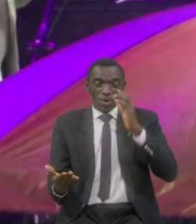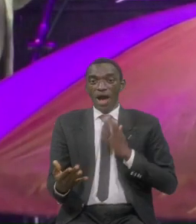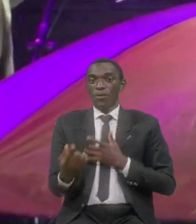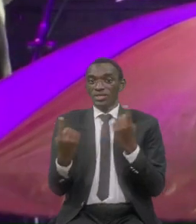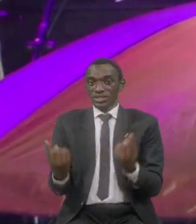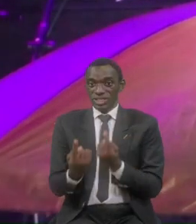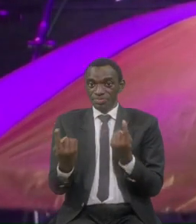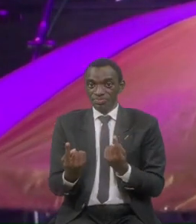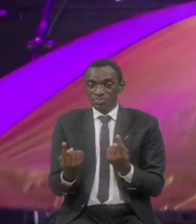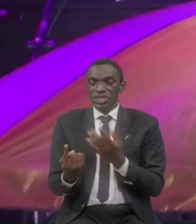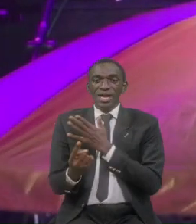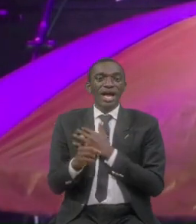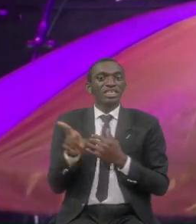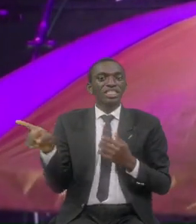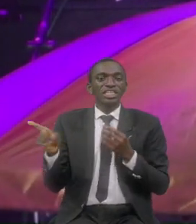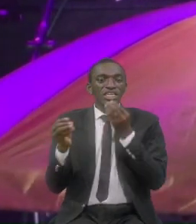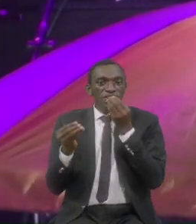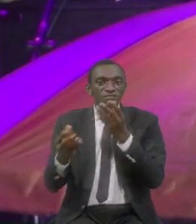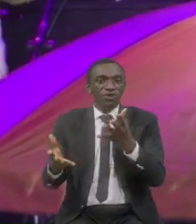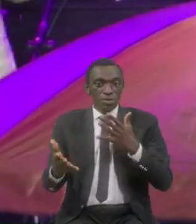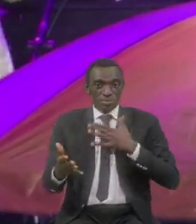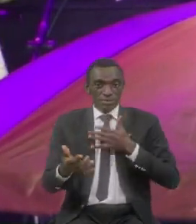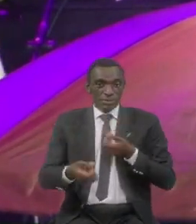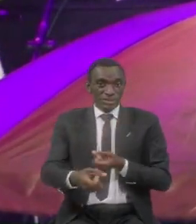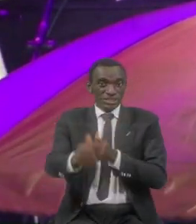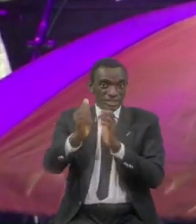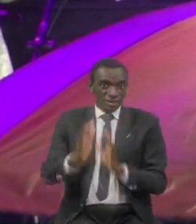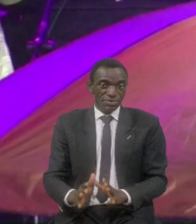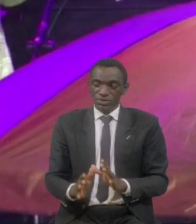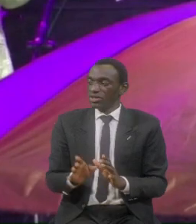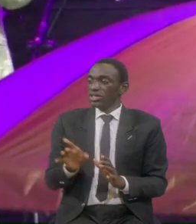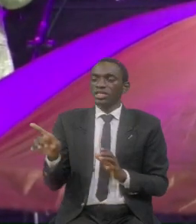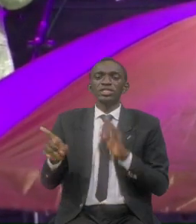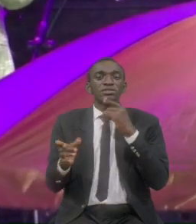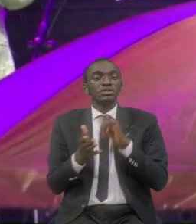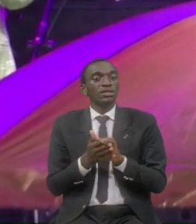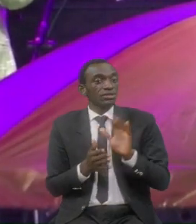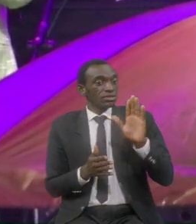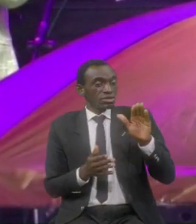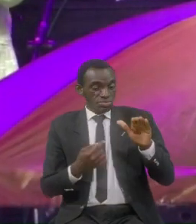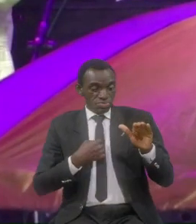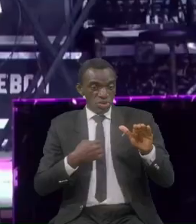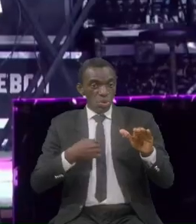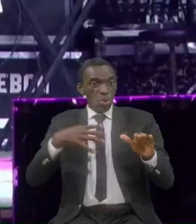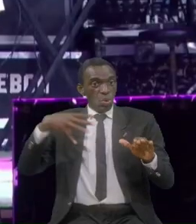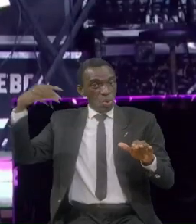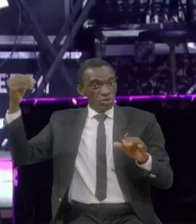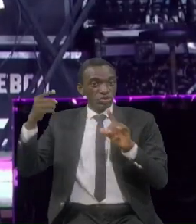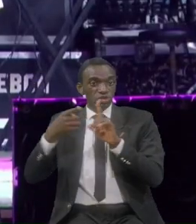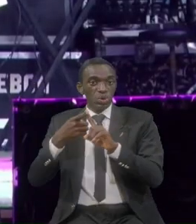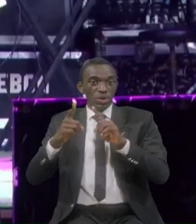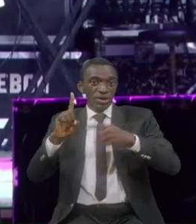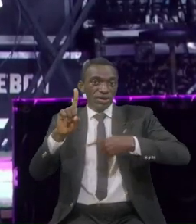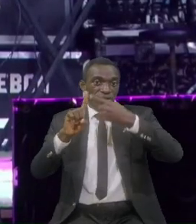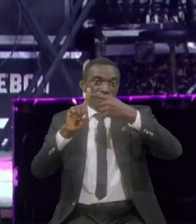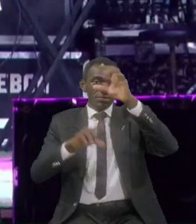told his disciples. O kinaliya yung mga disipulo. He said, I'm going to Calvary. I'm going to die